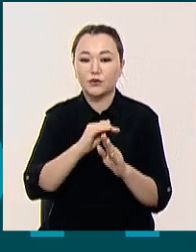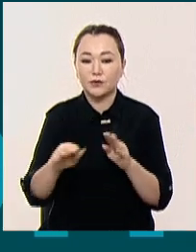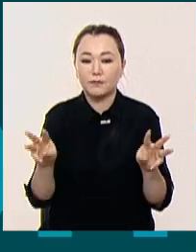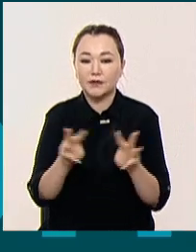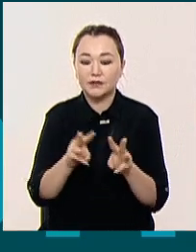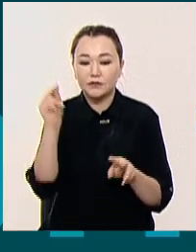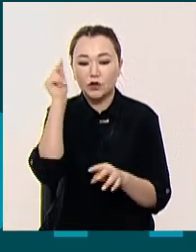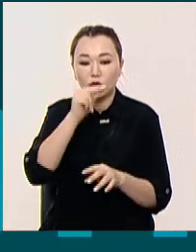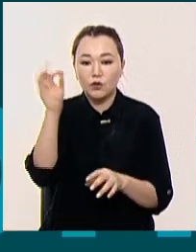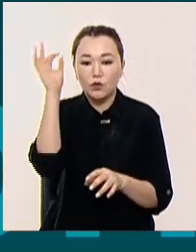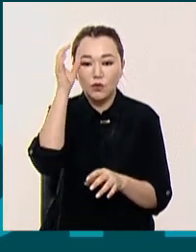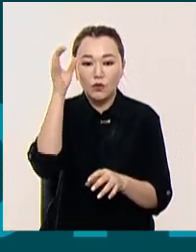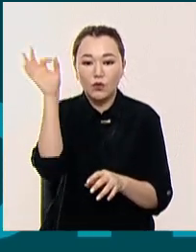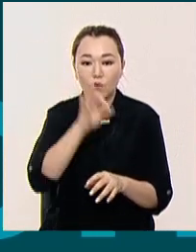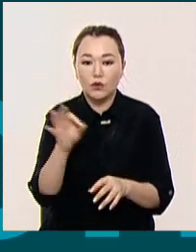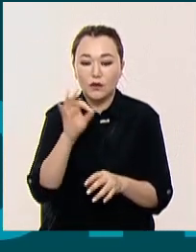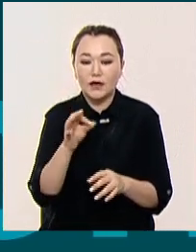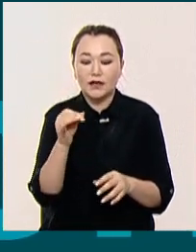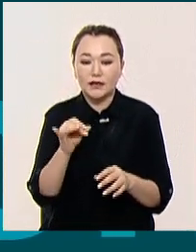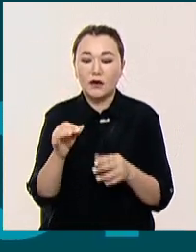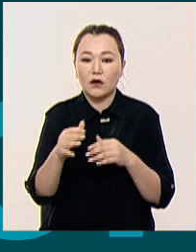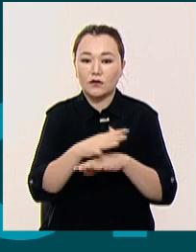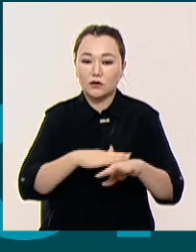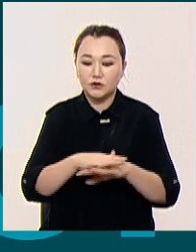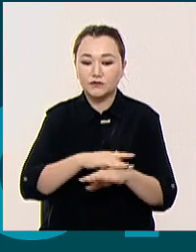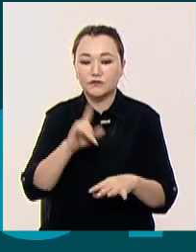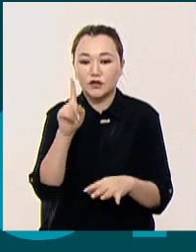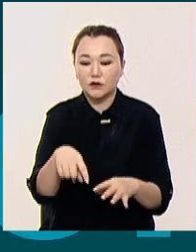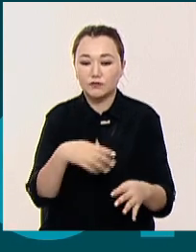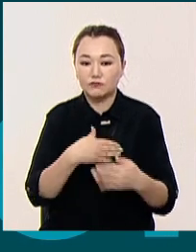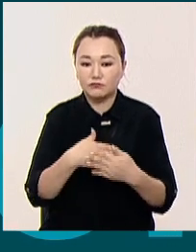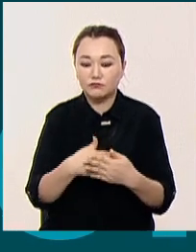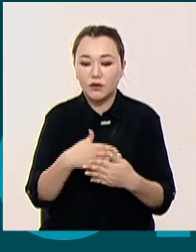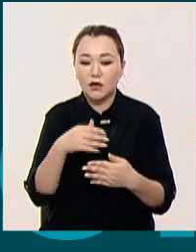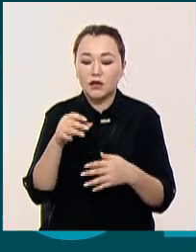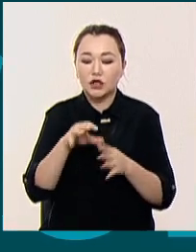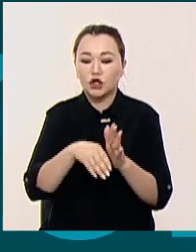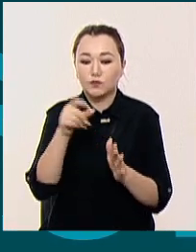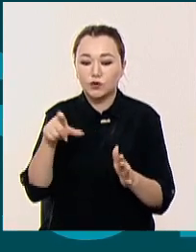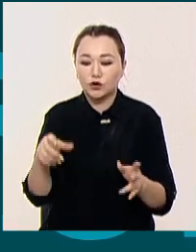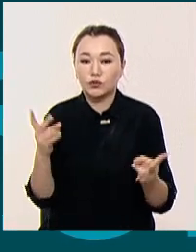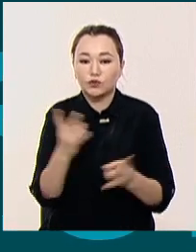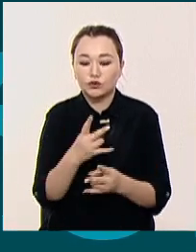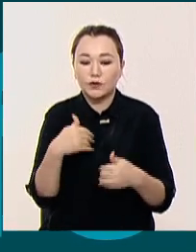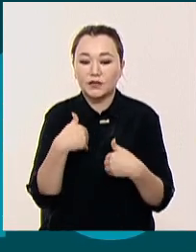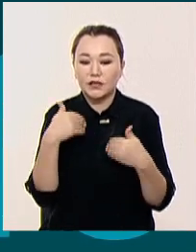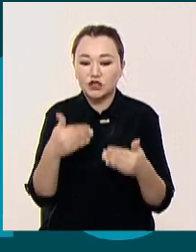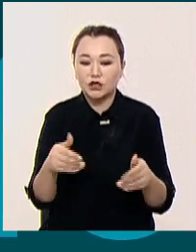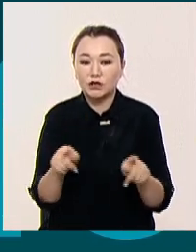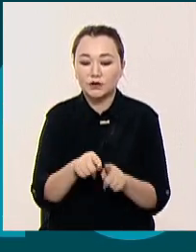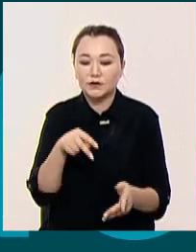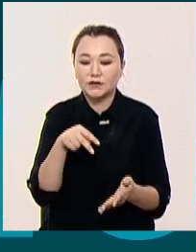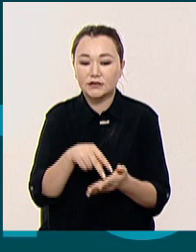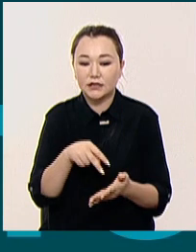Министерства просвещения и общественности в том числе, и депутатам, безусловно, предложения такие, кстати,